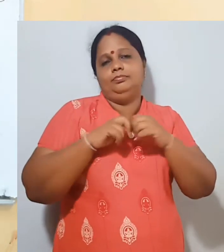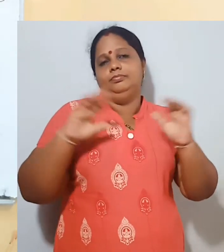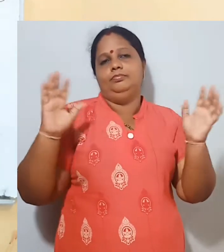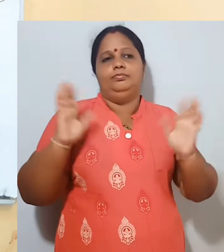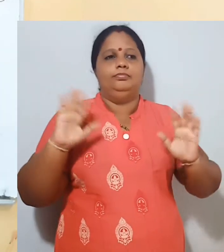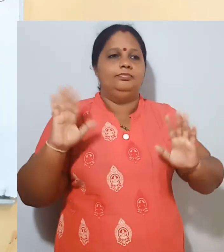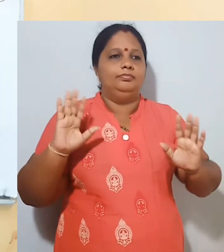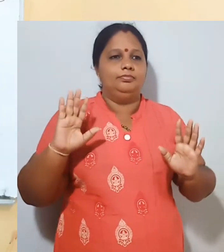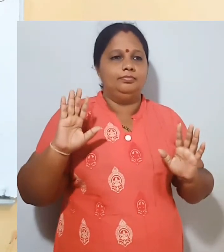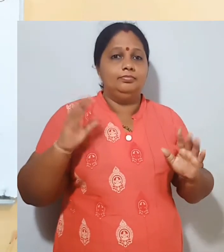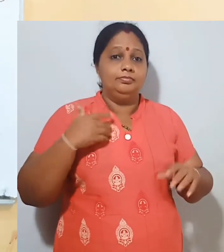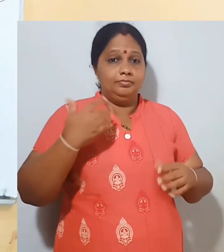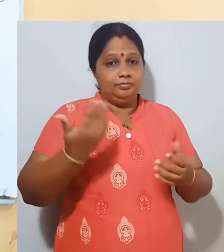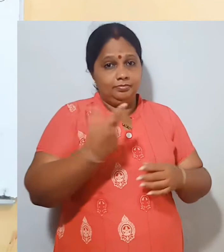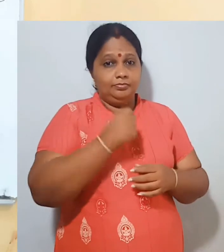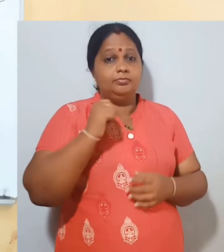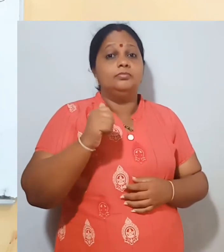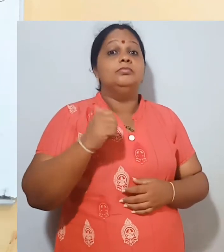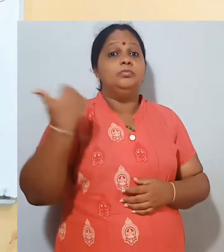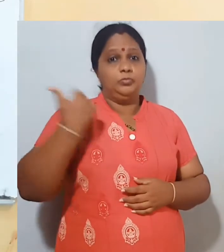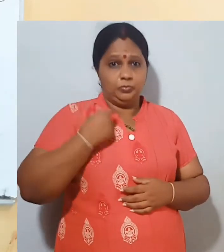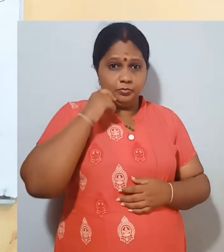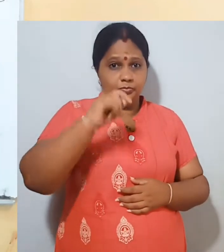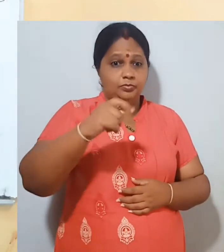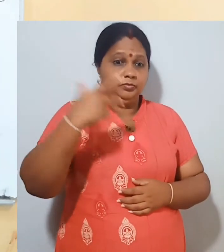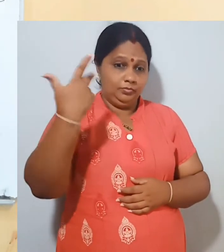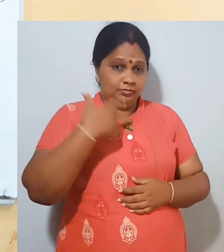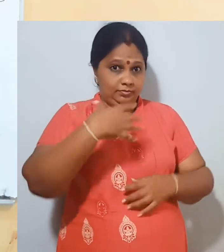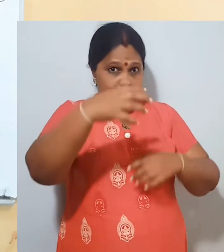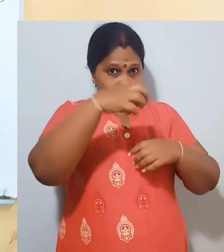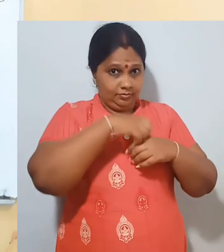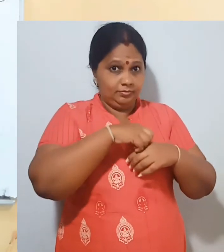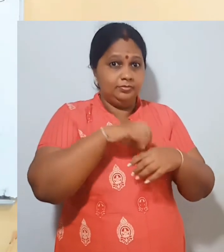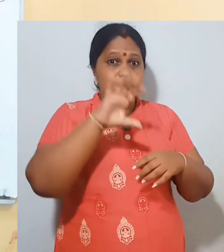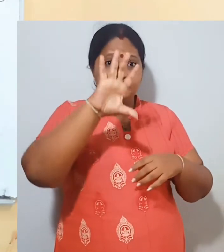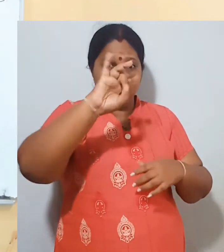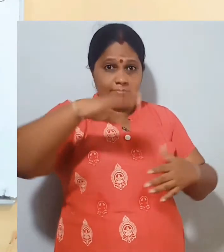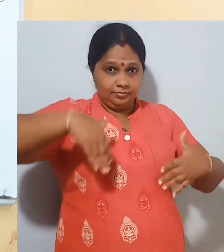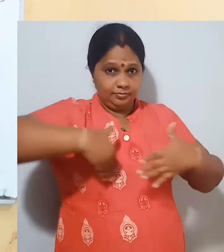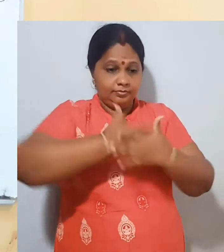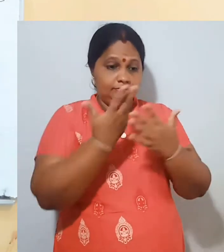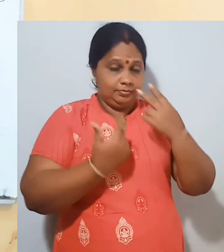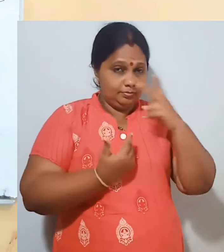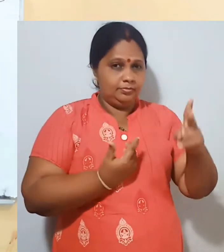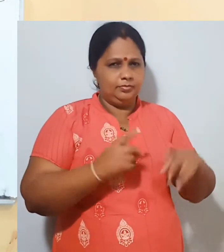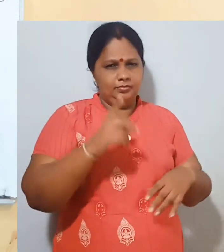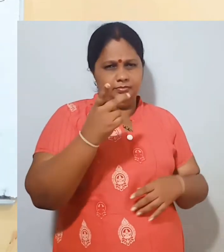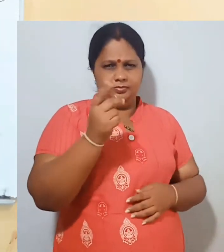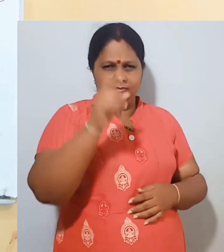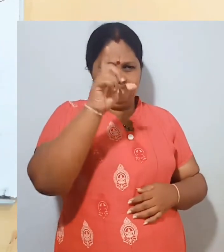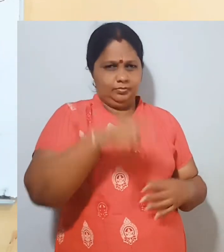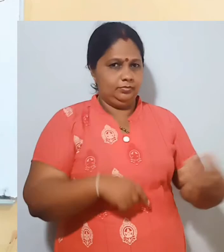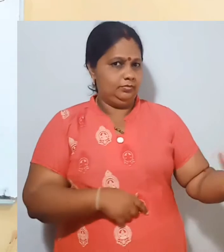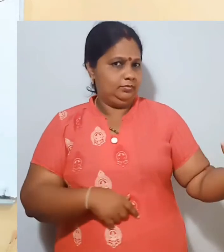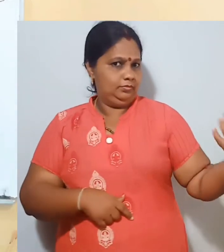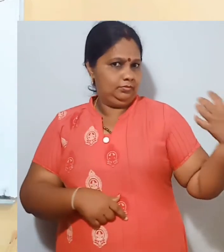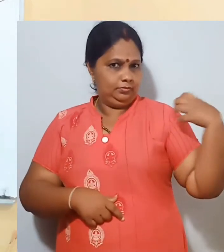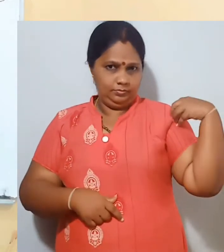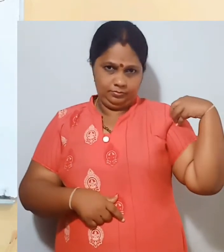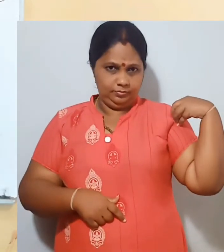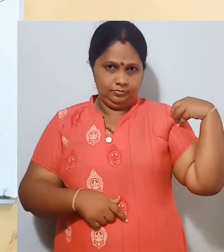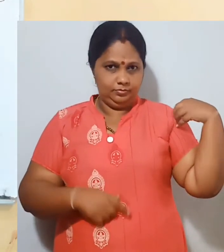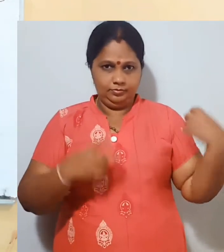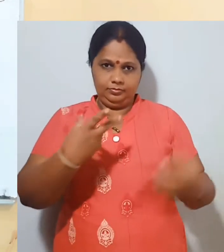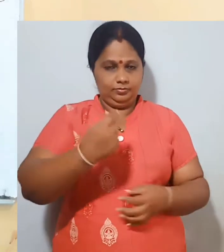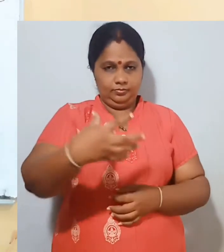டாக்டர் சொல்லுவாங்க 15 நாளைக்கு நாயை பாருங்க. நம்மளுக்கு ஒரு நாய் கடிக்கக்குள்ள அந்த நாய்க்கு விசர் வருத்தம் இருந்தா